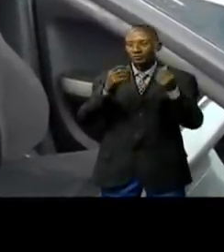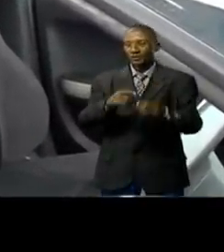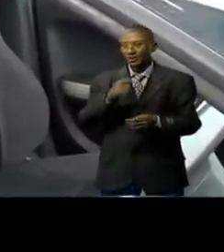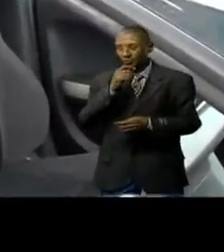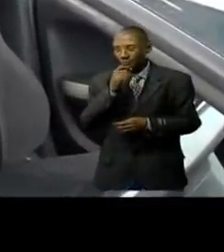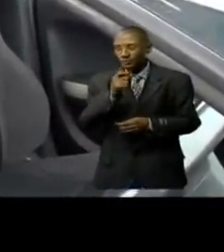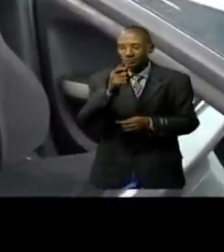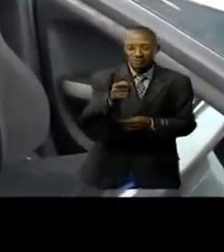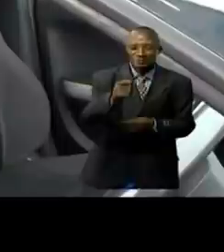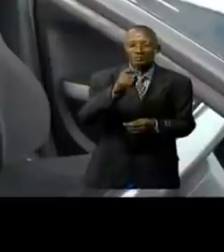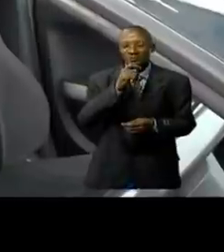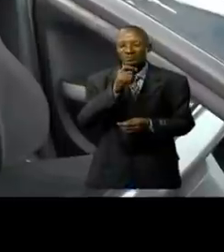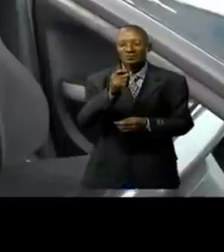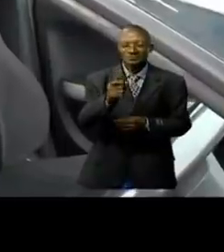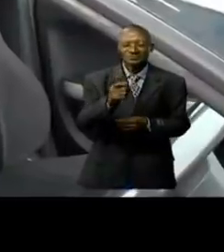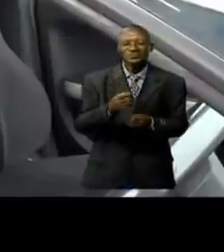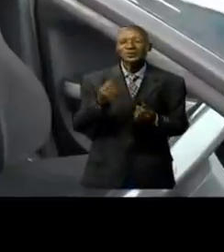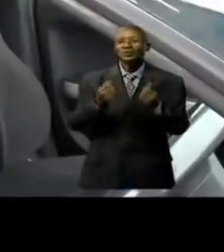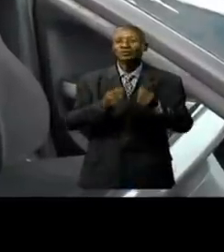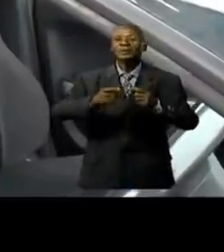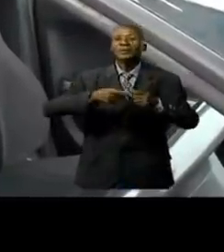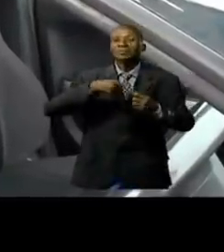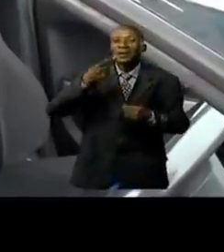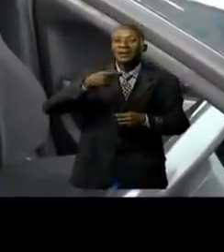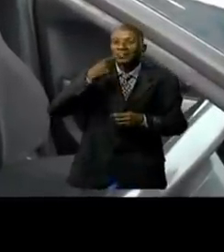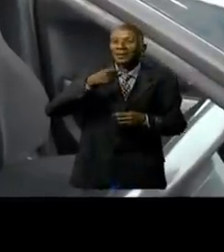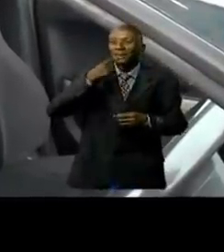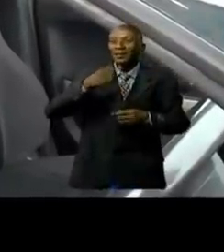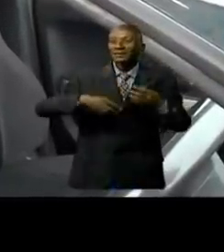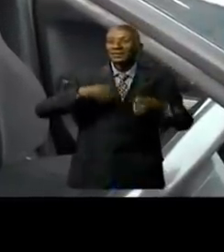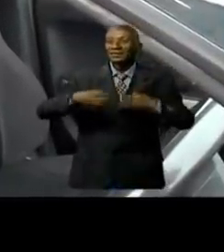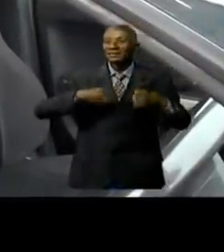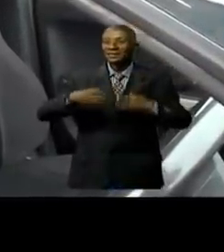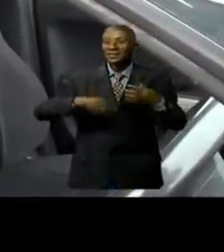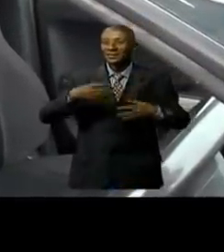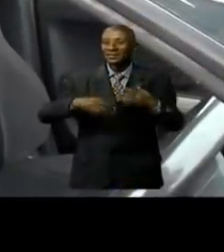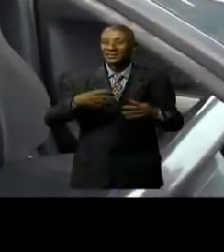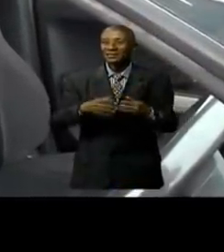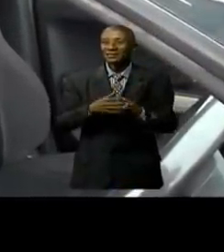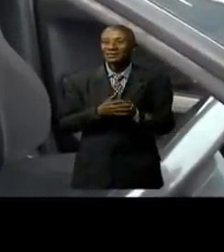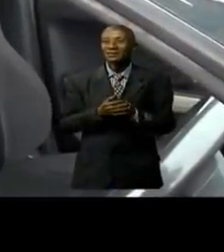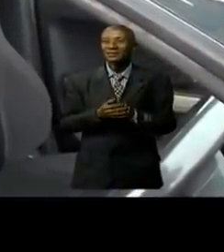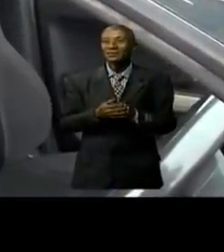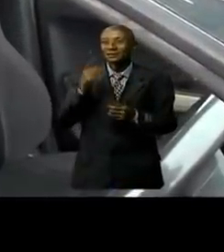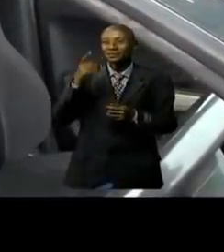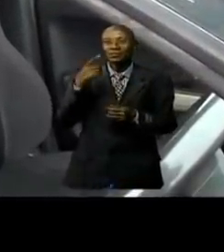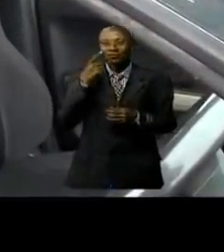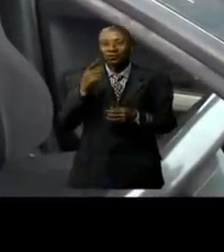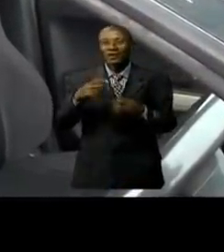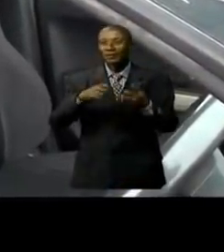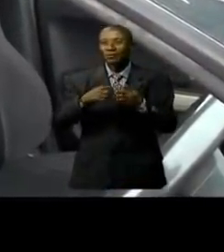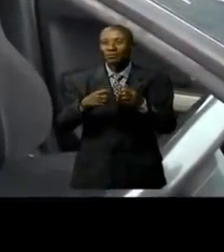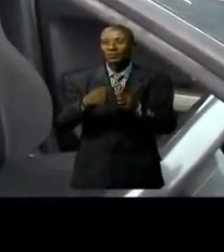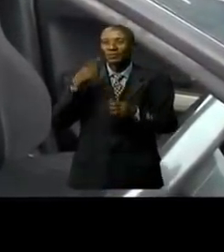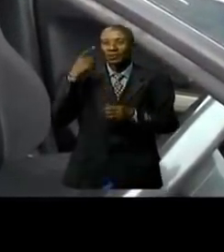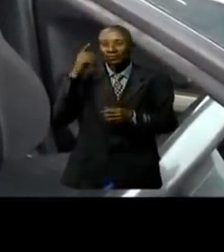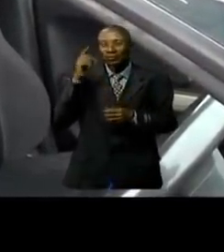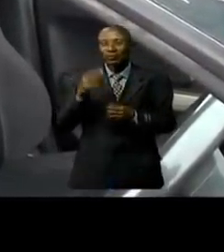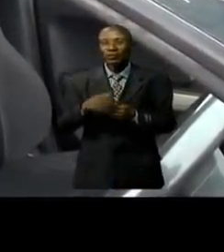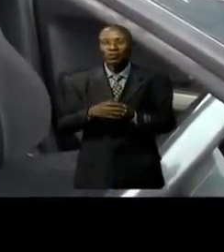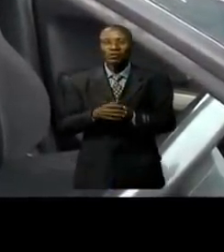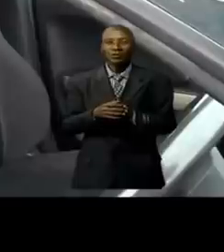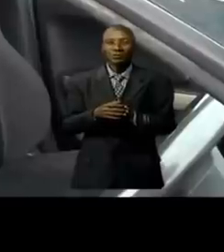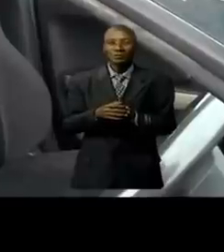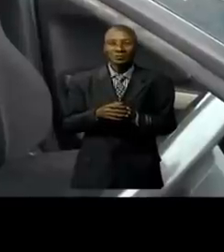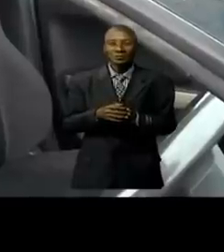en place pour voir comment est-ce qu'on peut résoudre ces problèmes, parce que ça risquerait de créer des disputes. Et tout à l'heure, là même, il y a